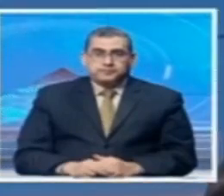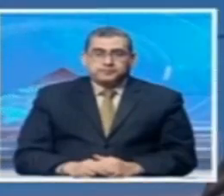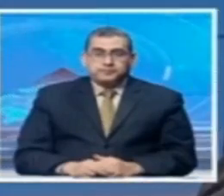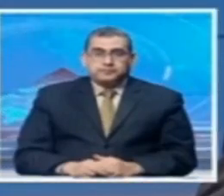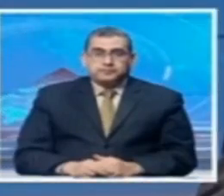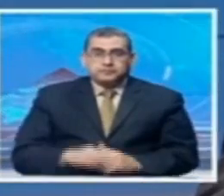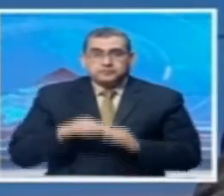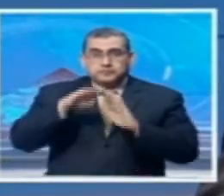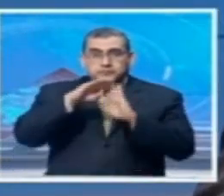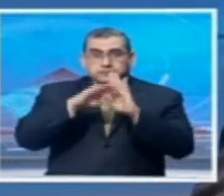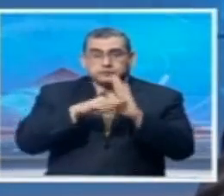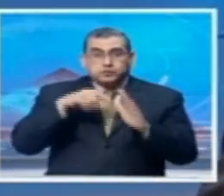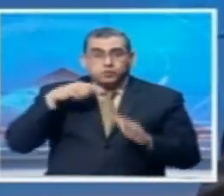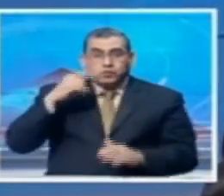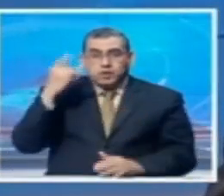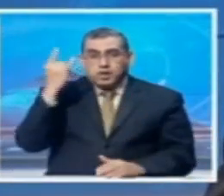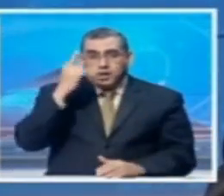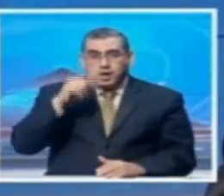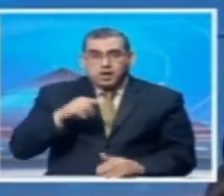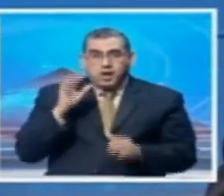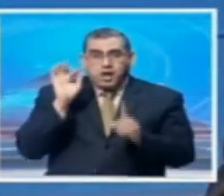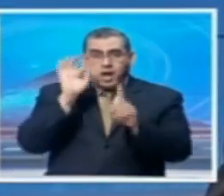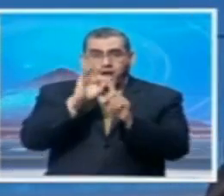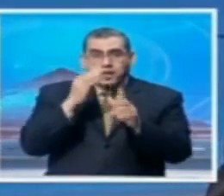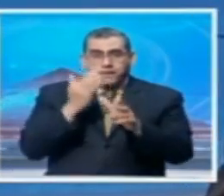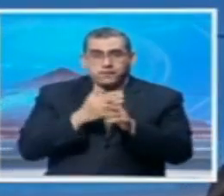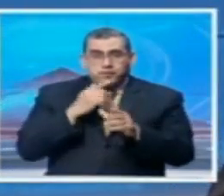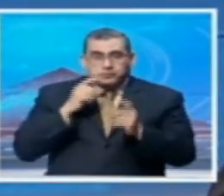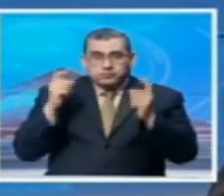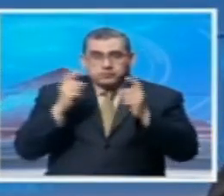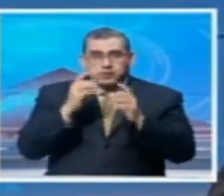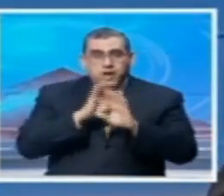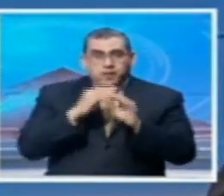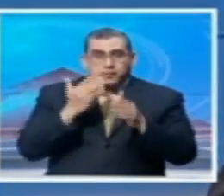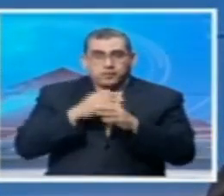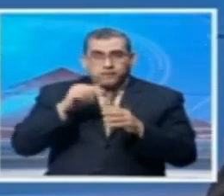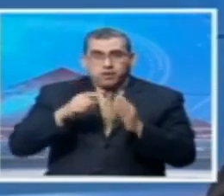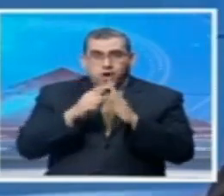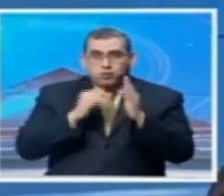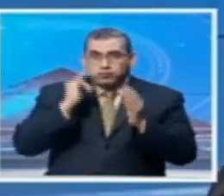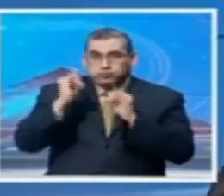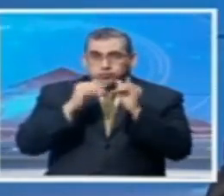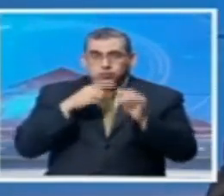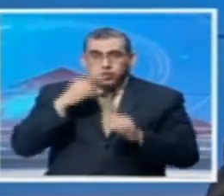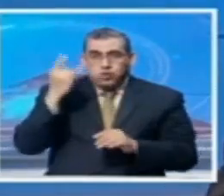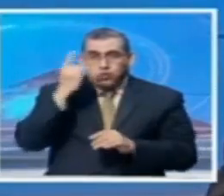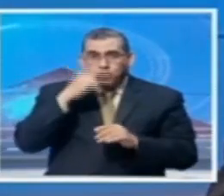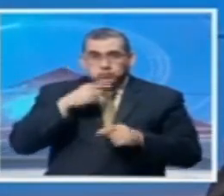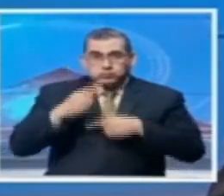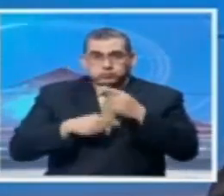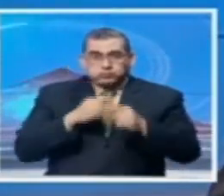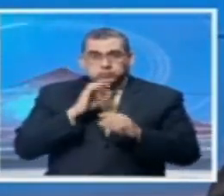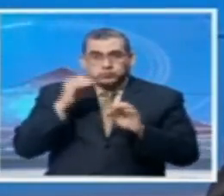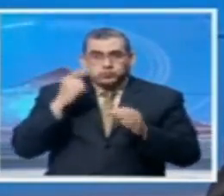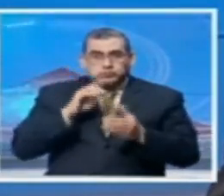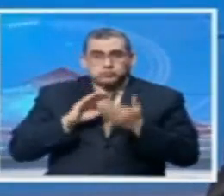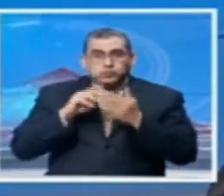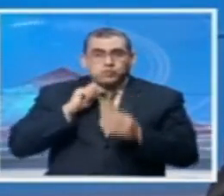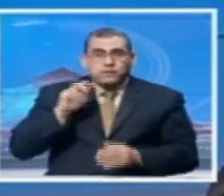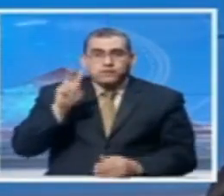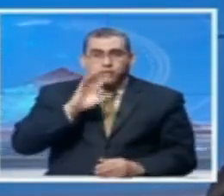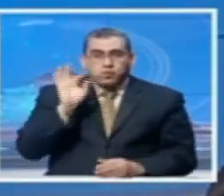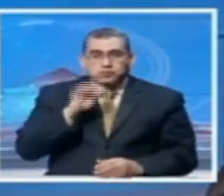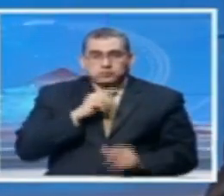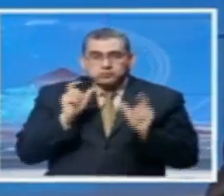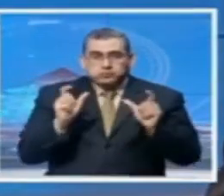في إطار استراتيجية وزارة الداخلية الرامية لمواجهة أشكال الخروج على القانون كافة، وصلت أجهزة وزارة الداخلية على